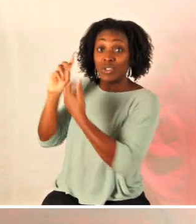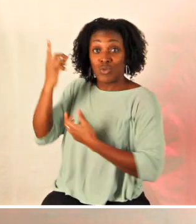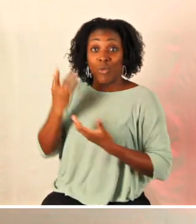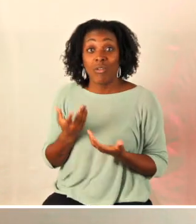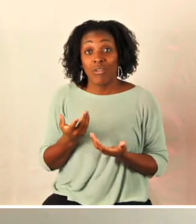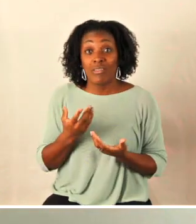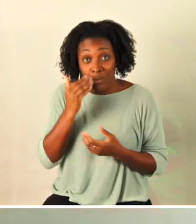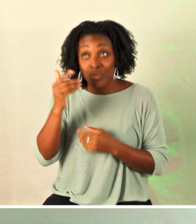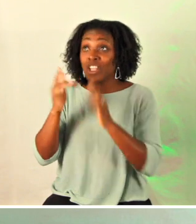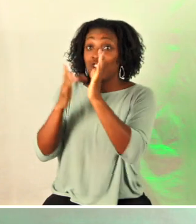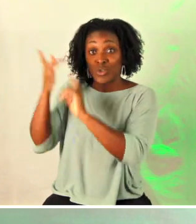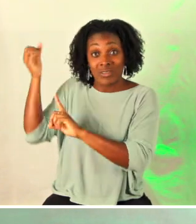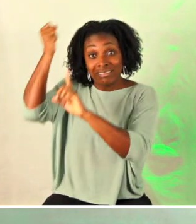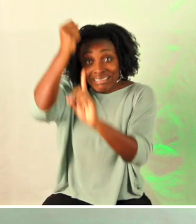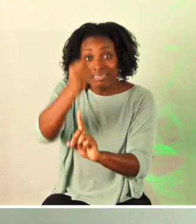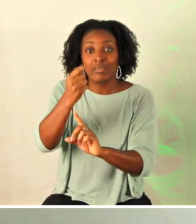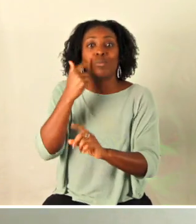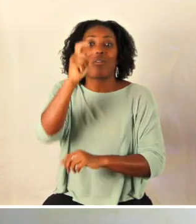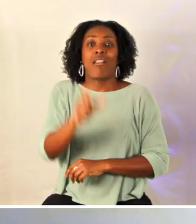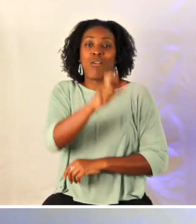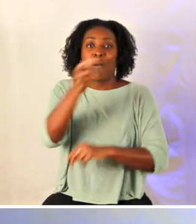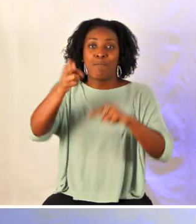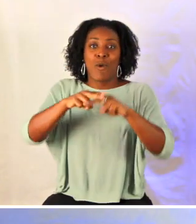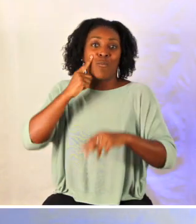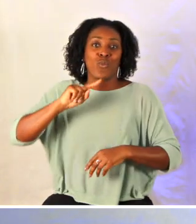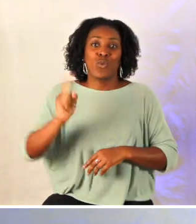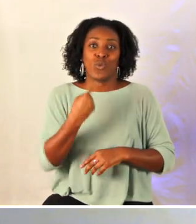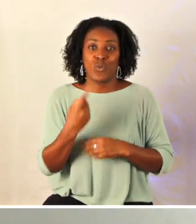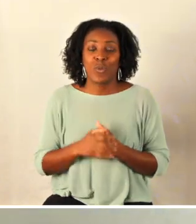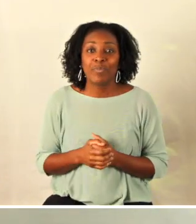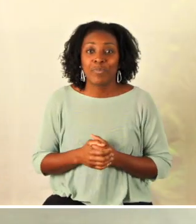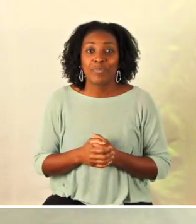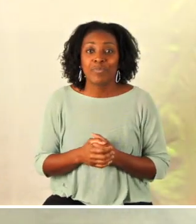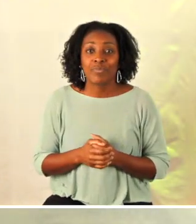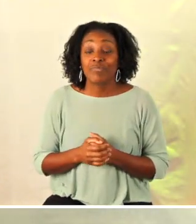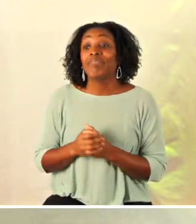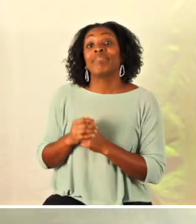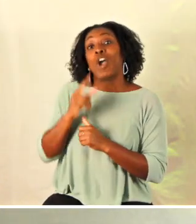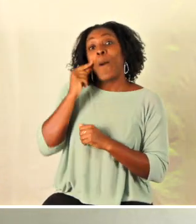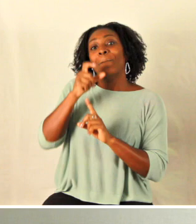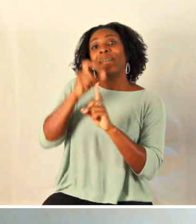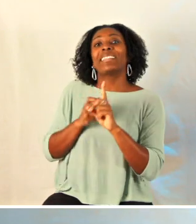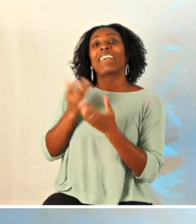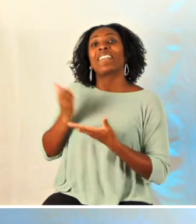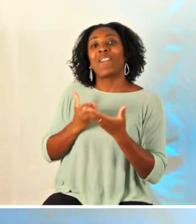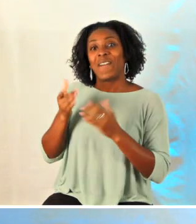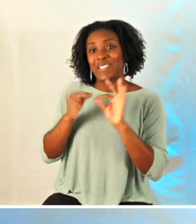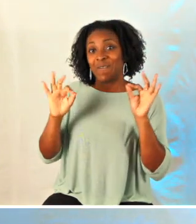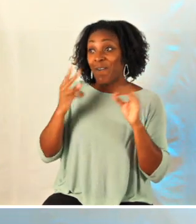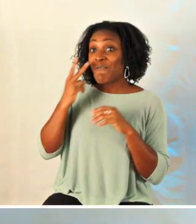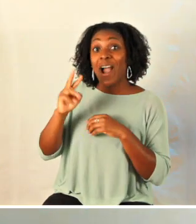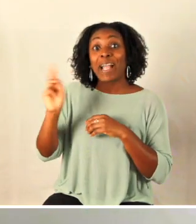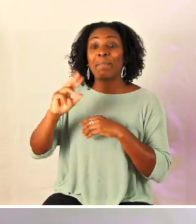prix. Et on voit que cet homme-là, ce serviteur, quand il voit Rebecca,